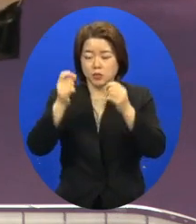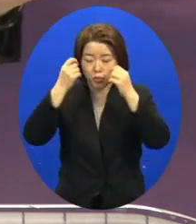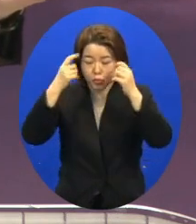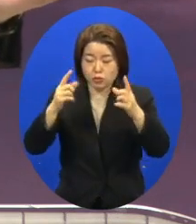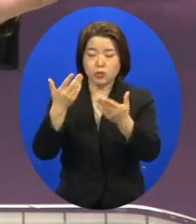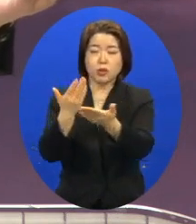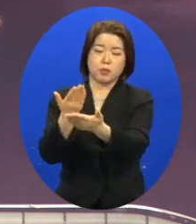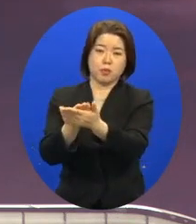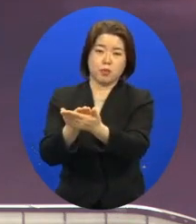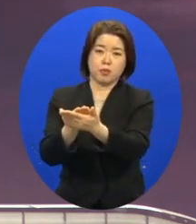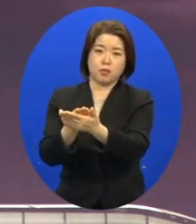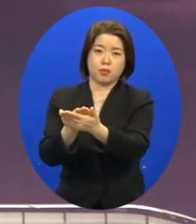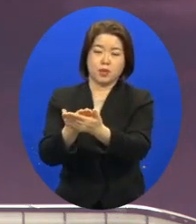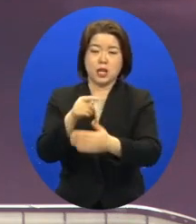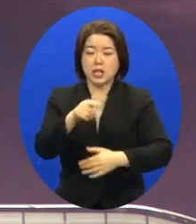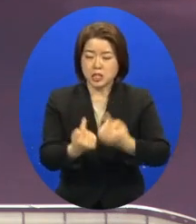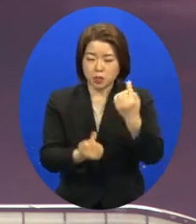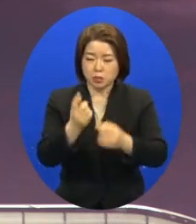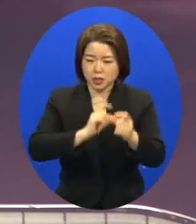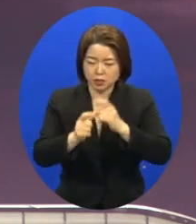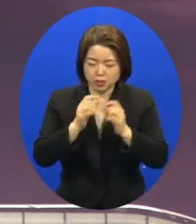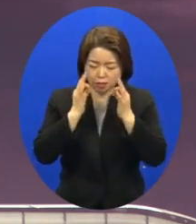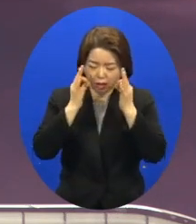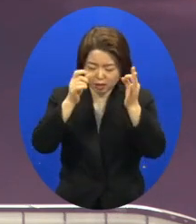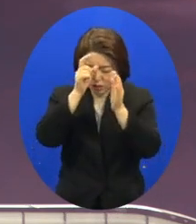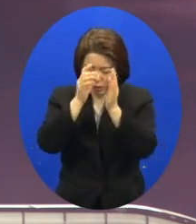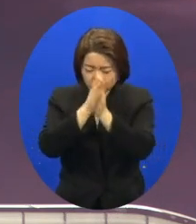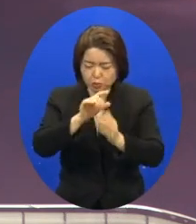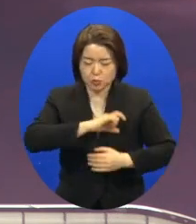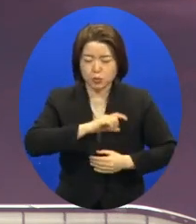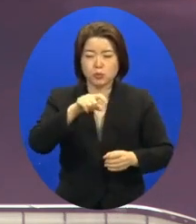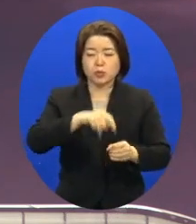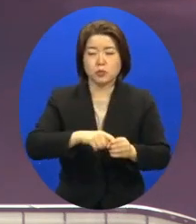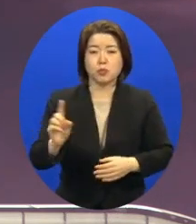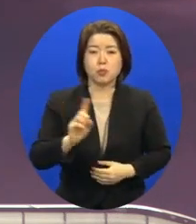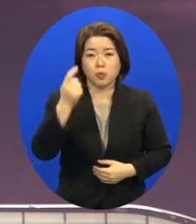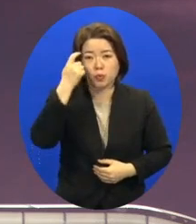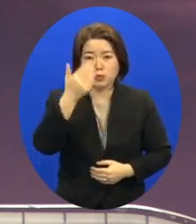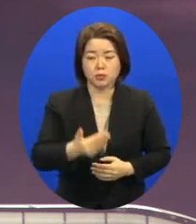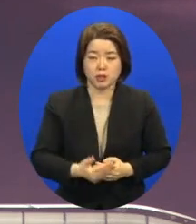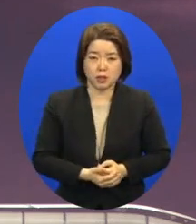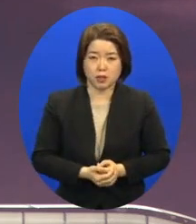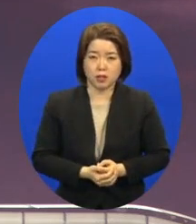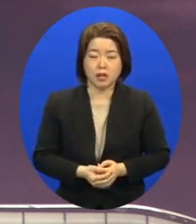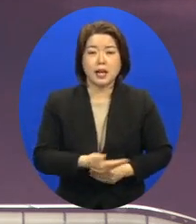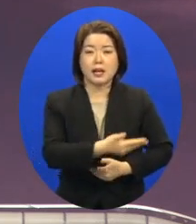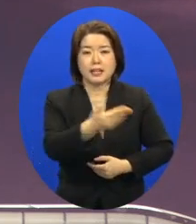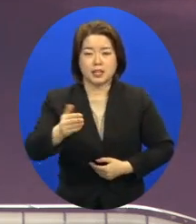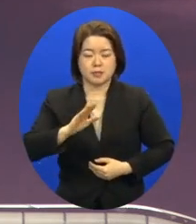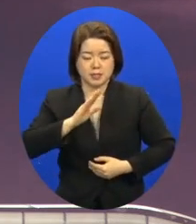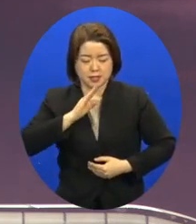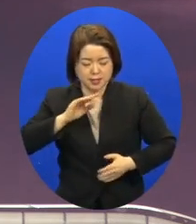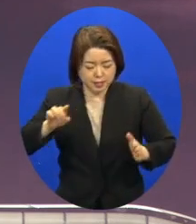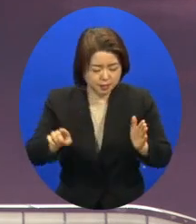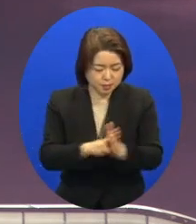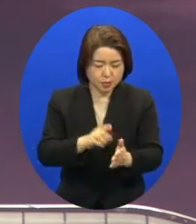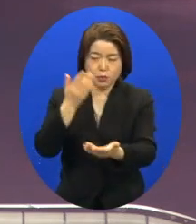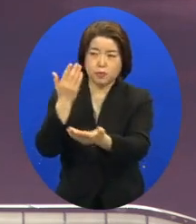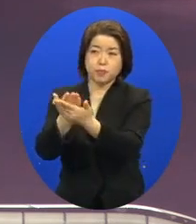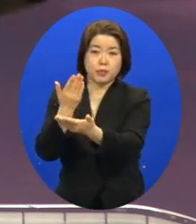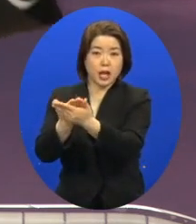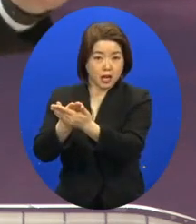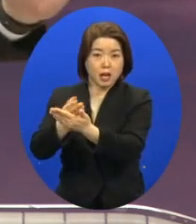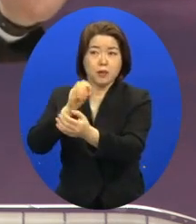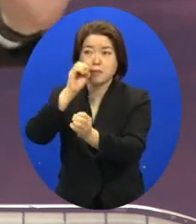해 주옵소서. 이보다도 더 간절히 기도할 제목이 또 어디 있습니까? 여러분이 진짜 믿고 구하시면